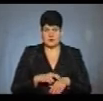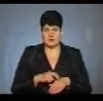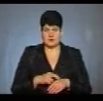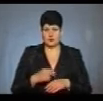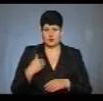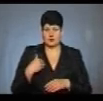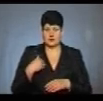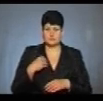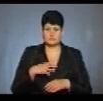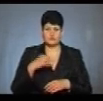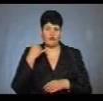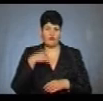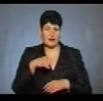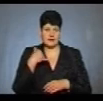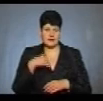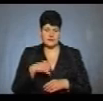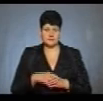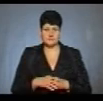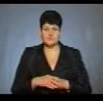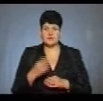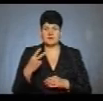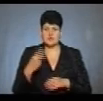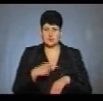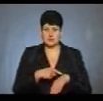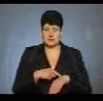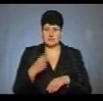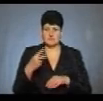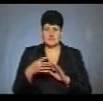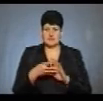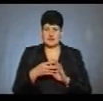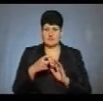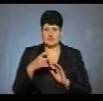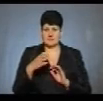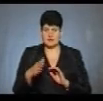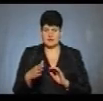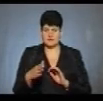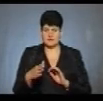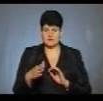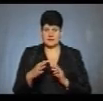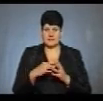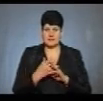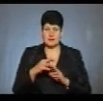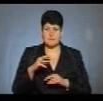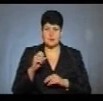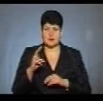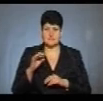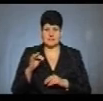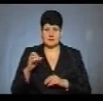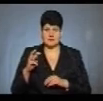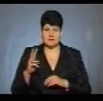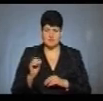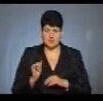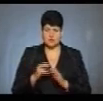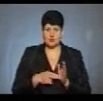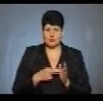нас поступив виклик о 20 годині 29 хвилин з села Максимівка, що